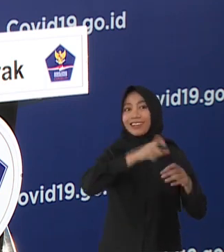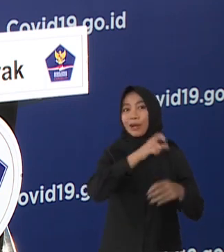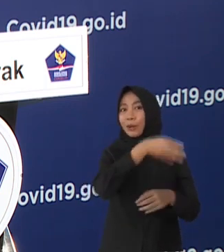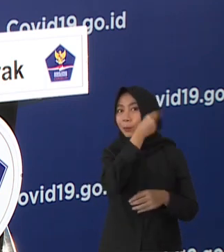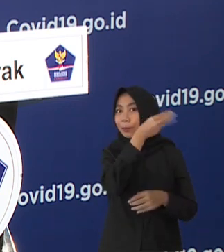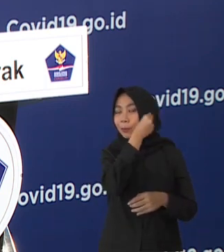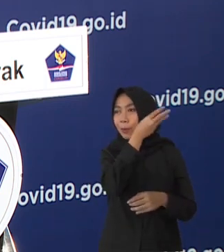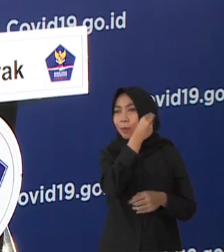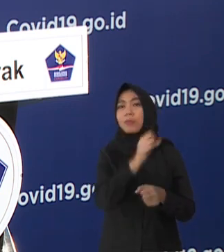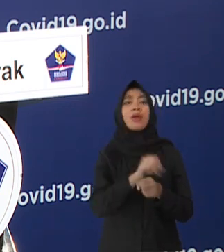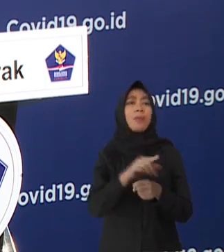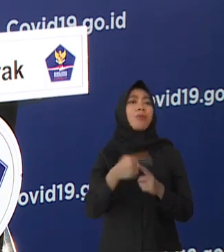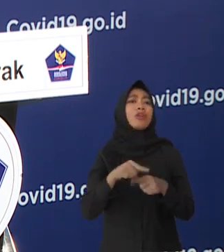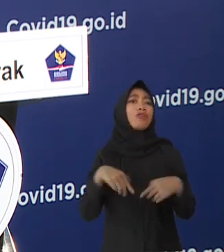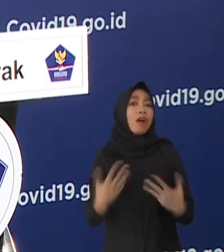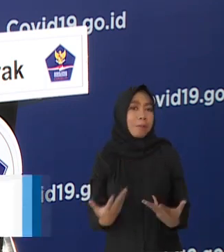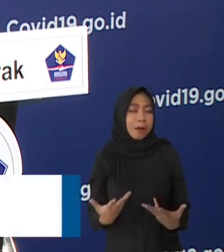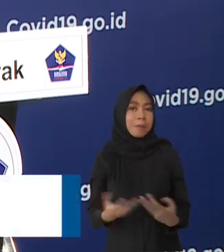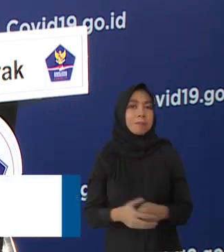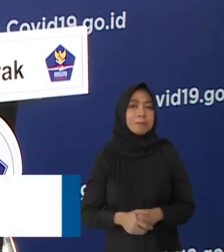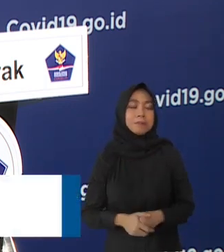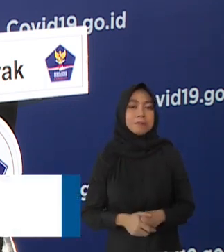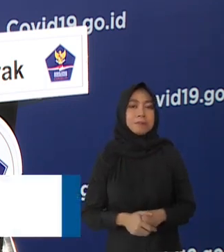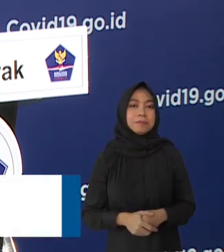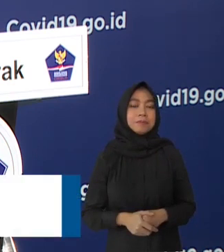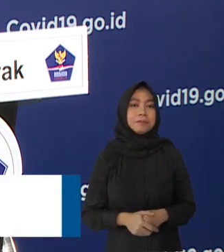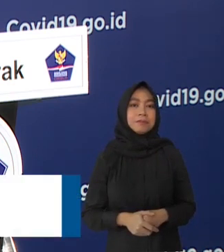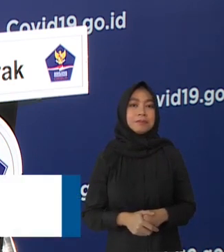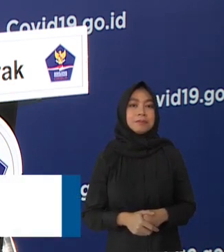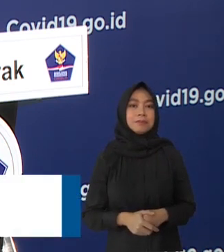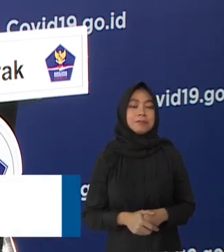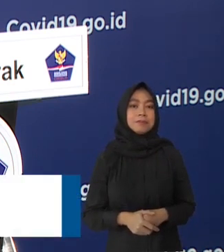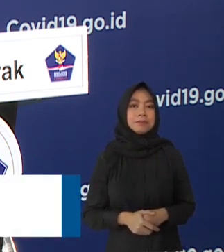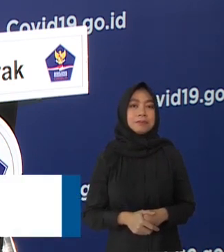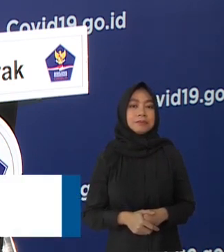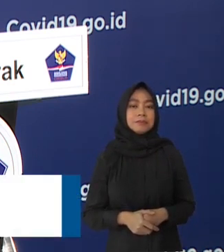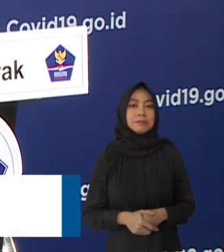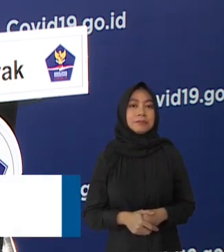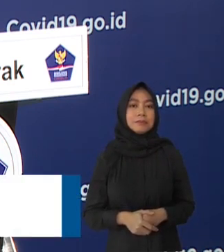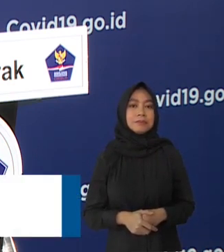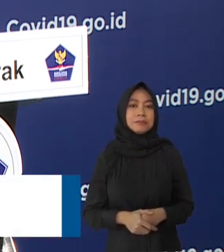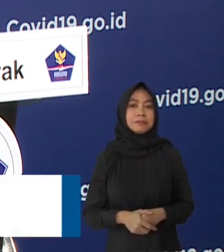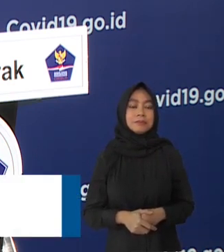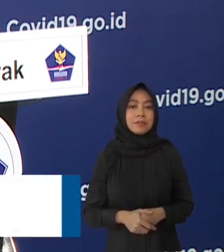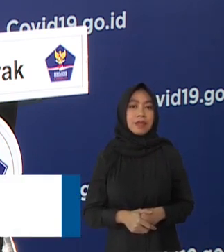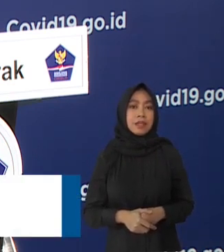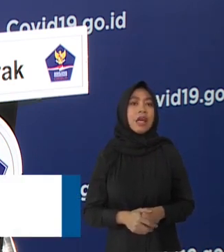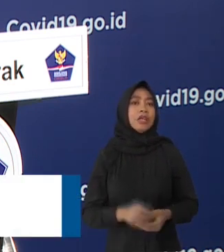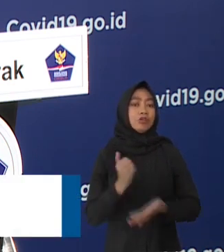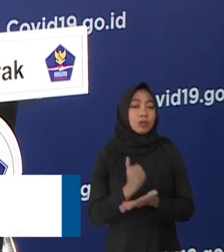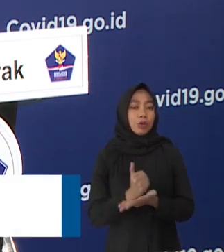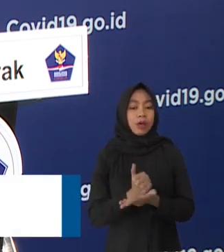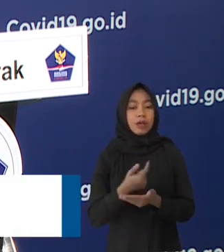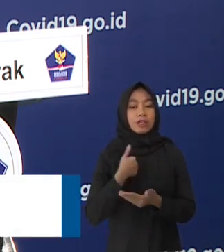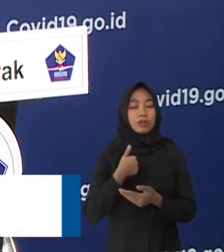Indonesia? Yang pertama, program belajar di Pro 2 ini adalah sebuah strategi untuk menjalin hubungan